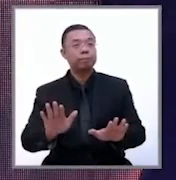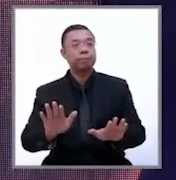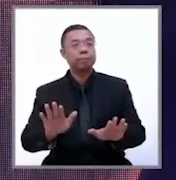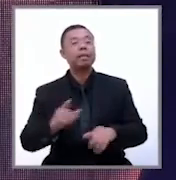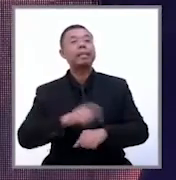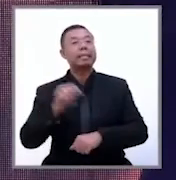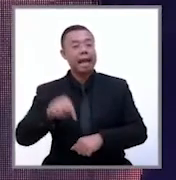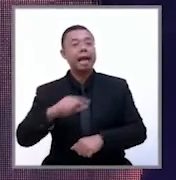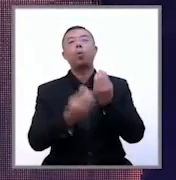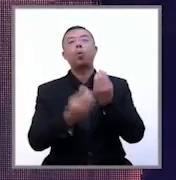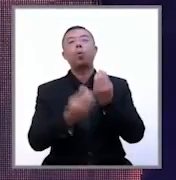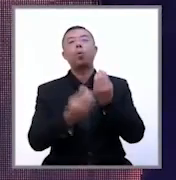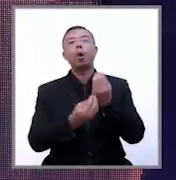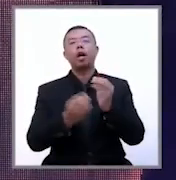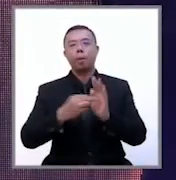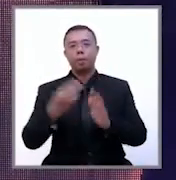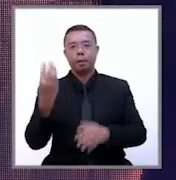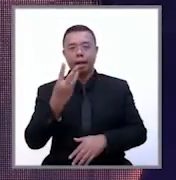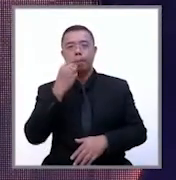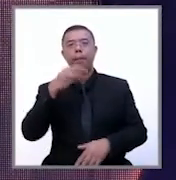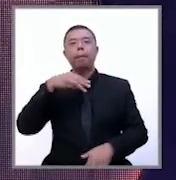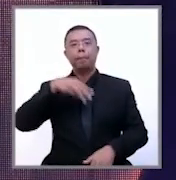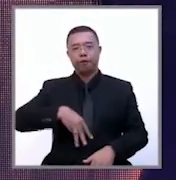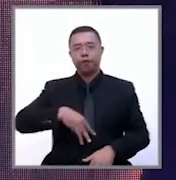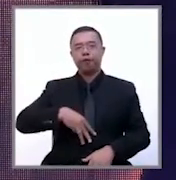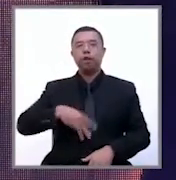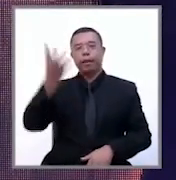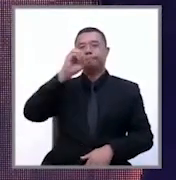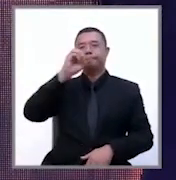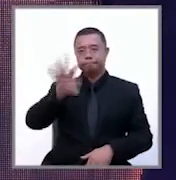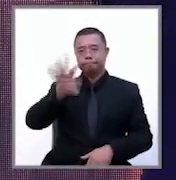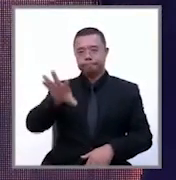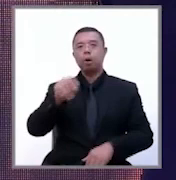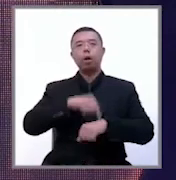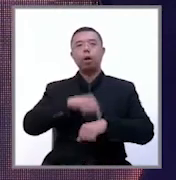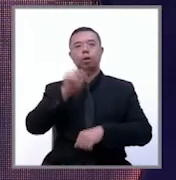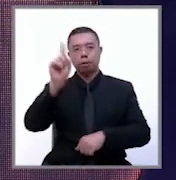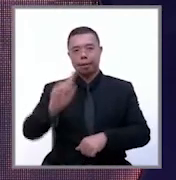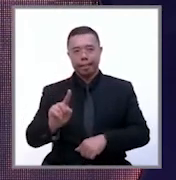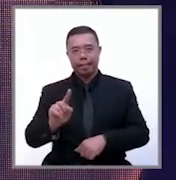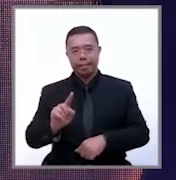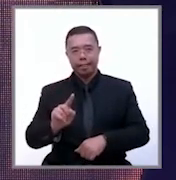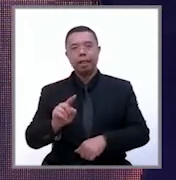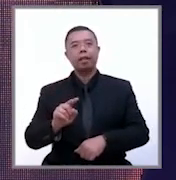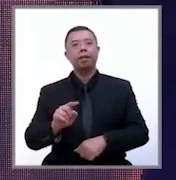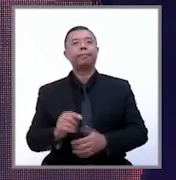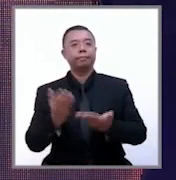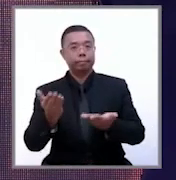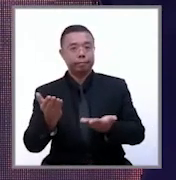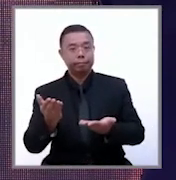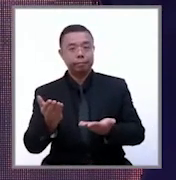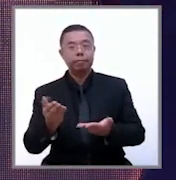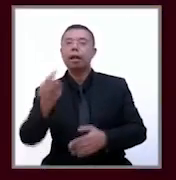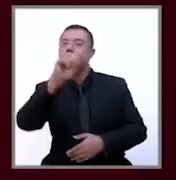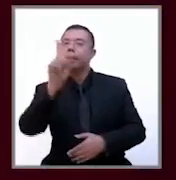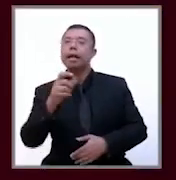saatnya calon wakil presiden nomor urut 3 Bapak Mahfud MD untuk menanggapi waktunya 1 menit saat Bapak berbicara silakan